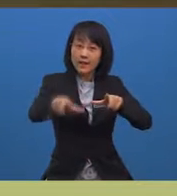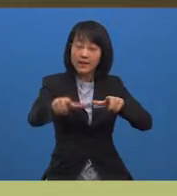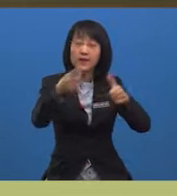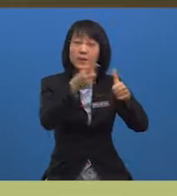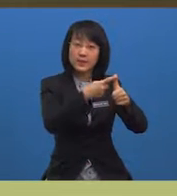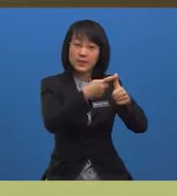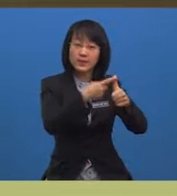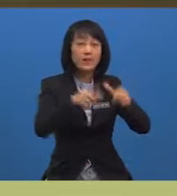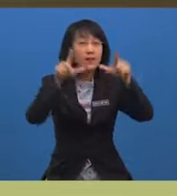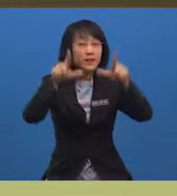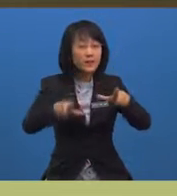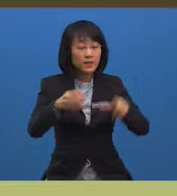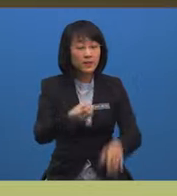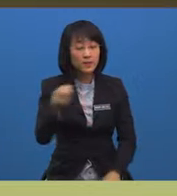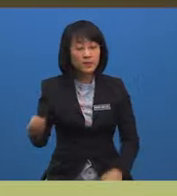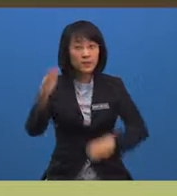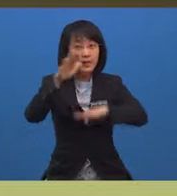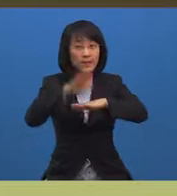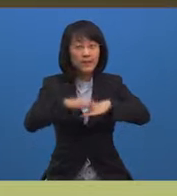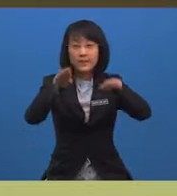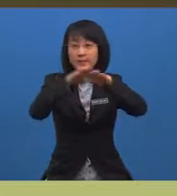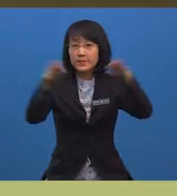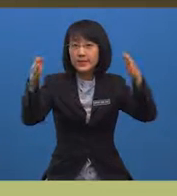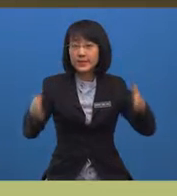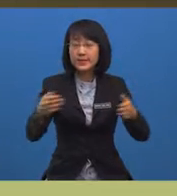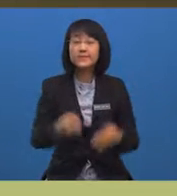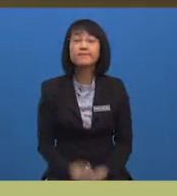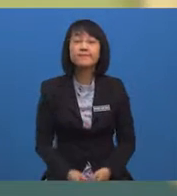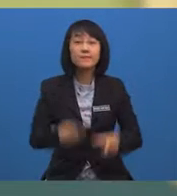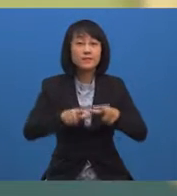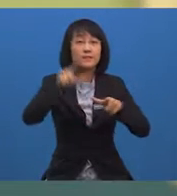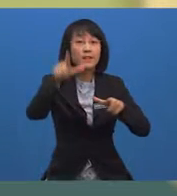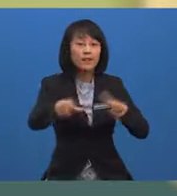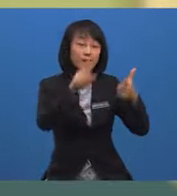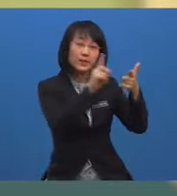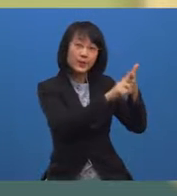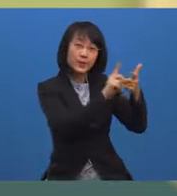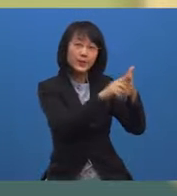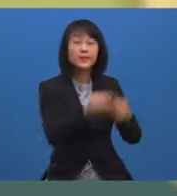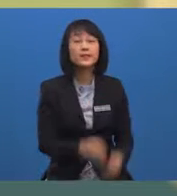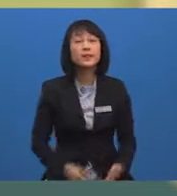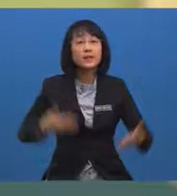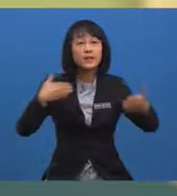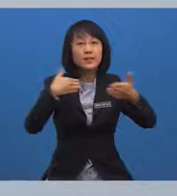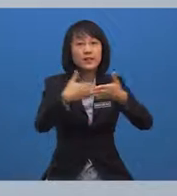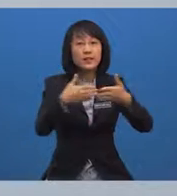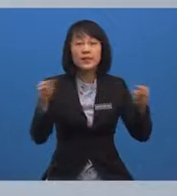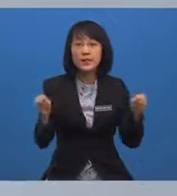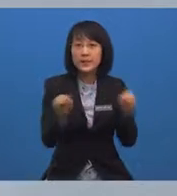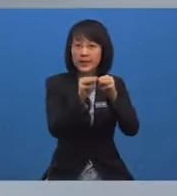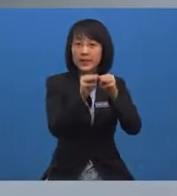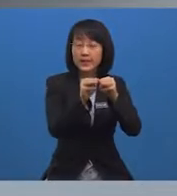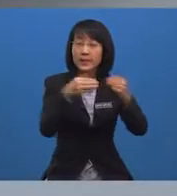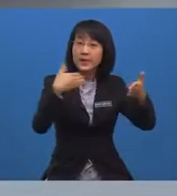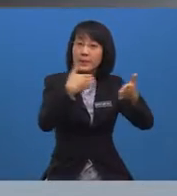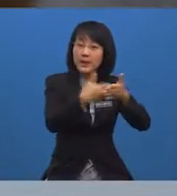meja. Okey, murid-murid, letakkan objek di atas meja. Langkah kedua, dekatkan magnet kepada objek.